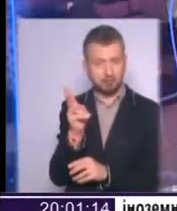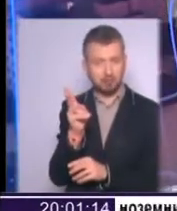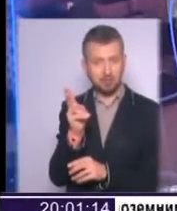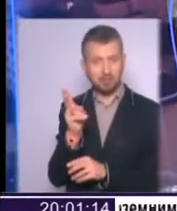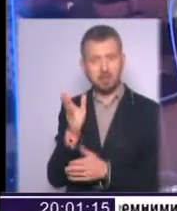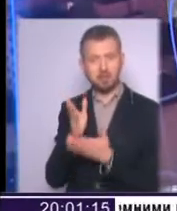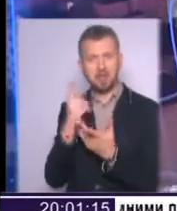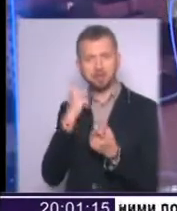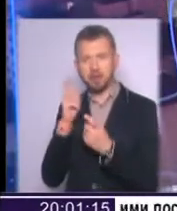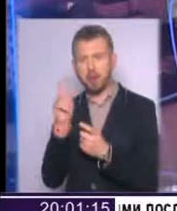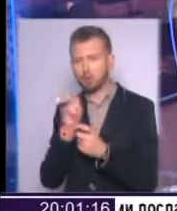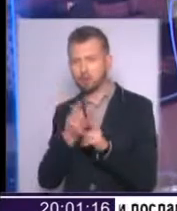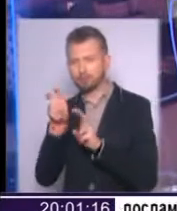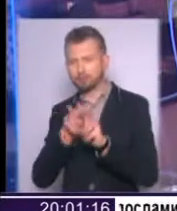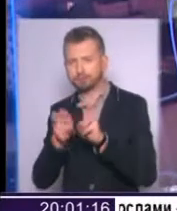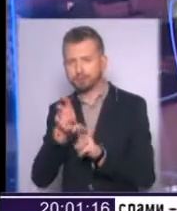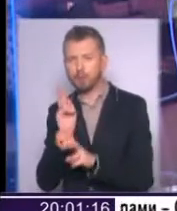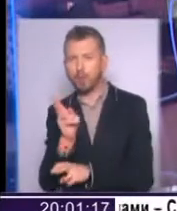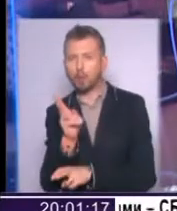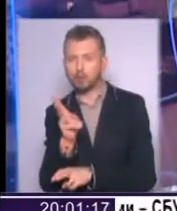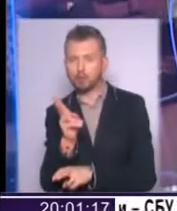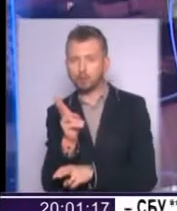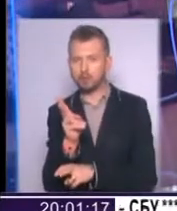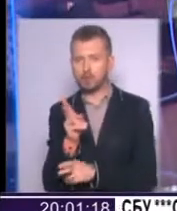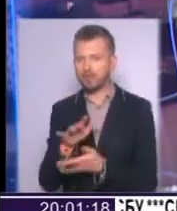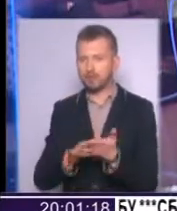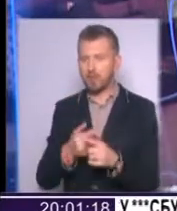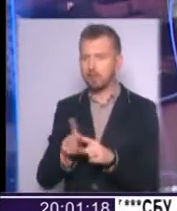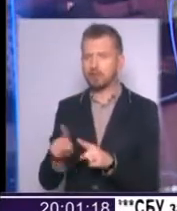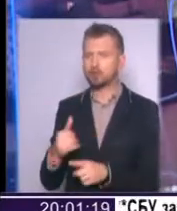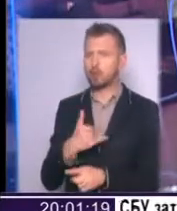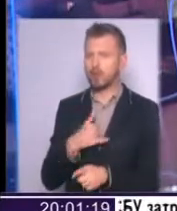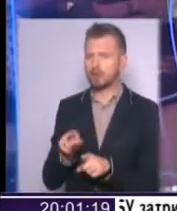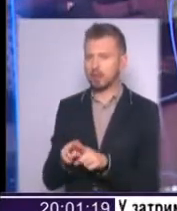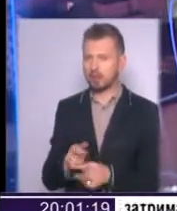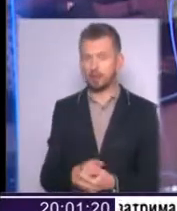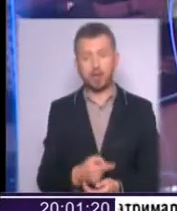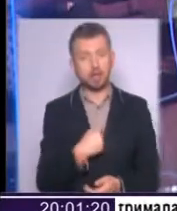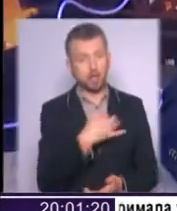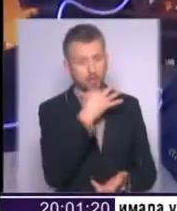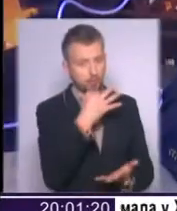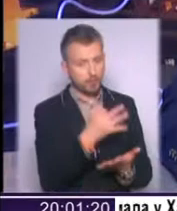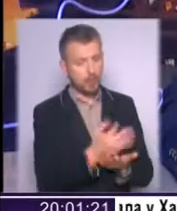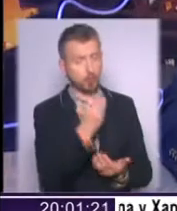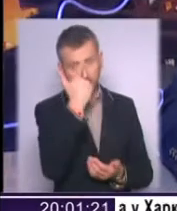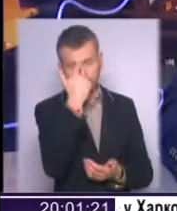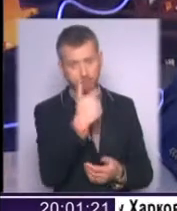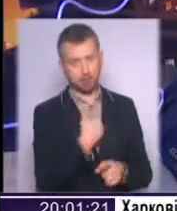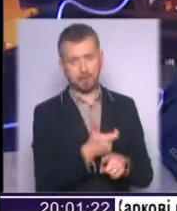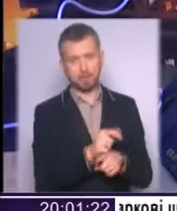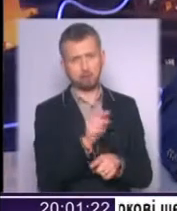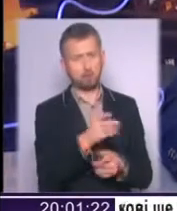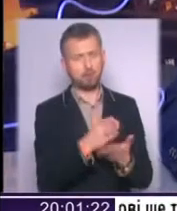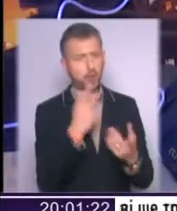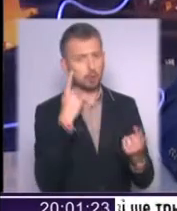що IP-адресу десь хтось буде... Вибачте, а це що в нас таке? Я вам кажу, я відповідально вам заявляю, я більше того, маю інформацію,